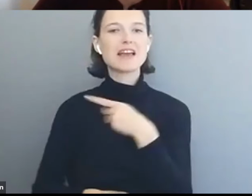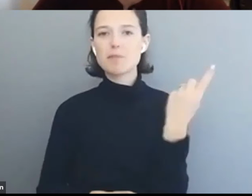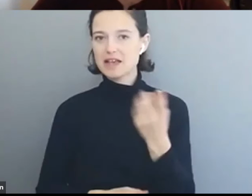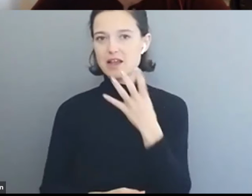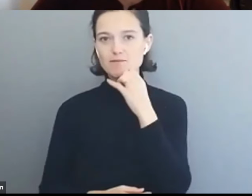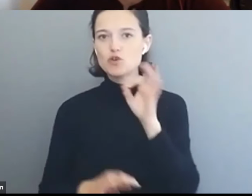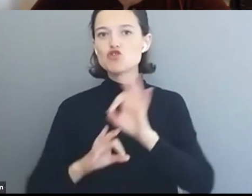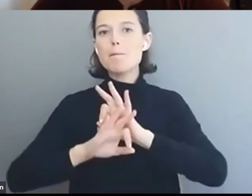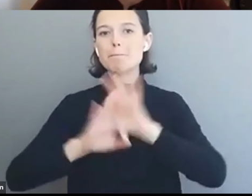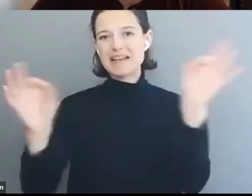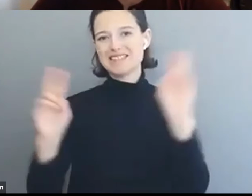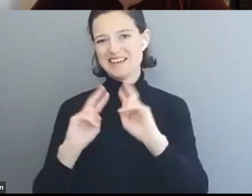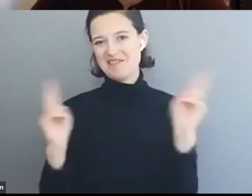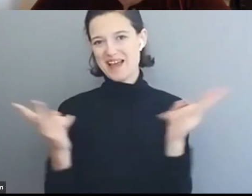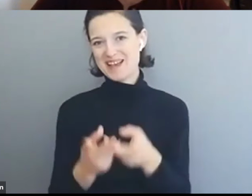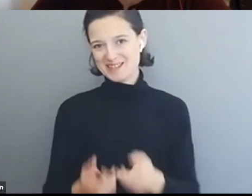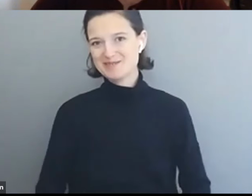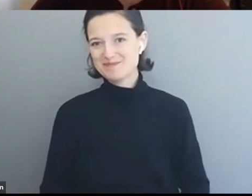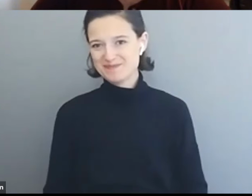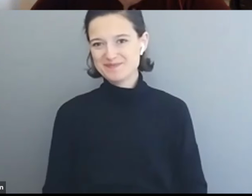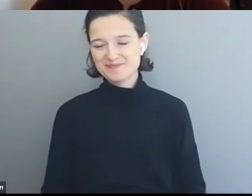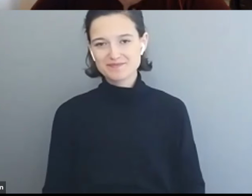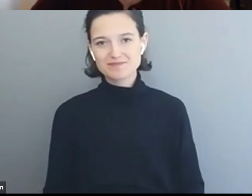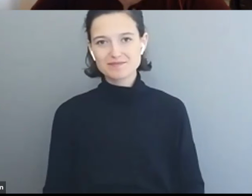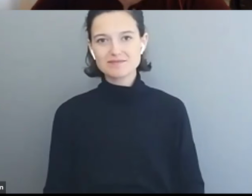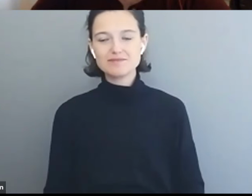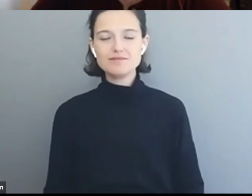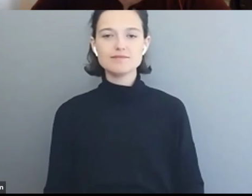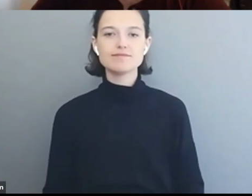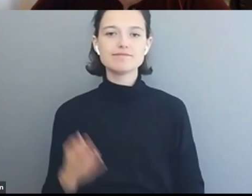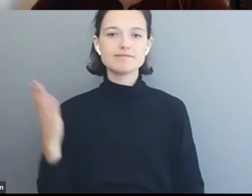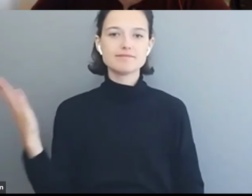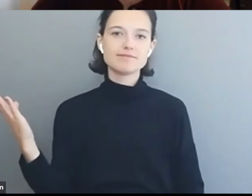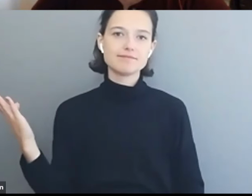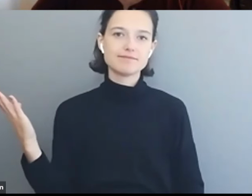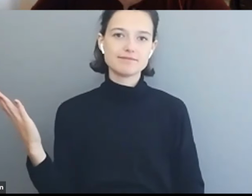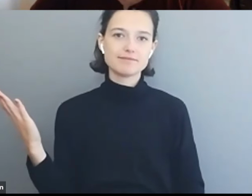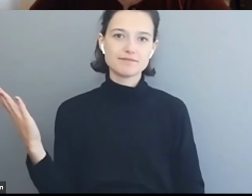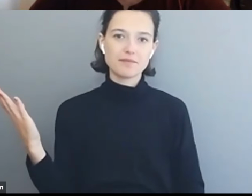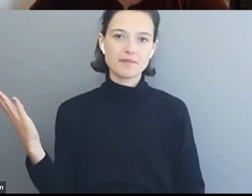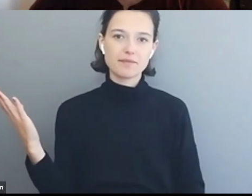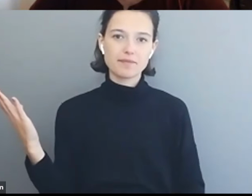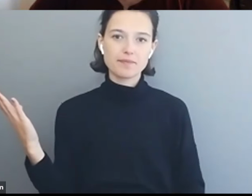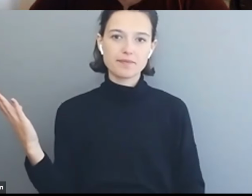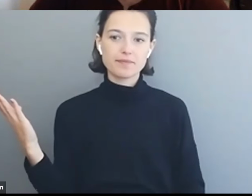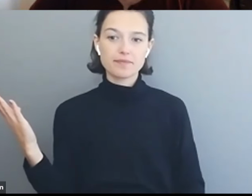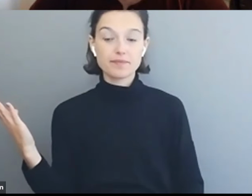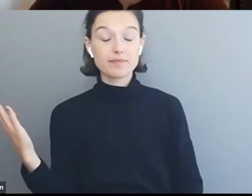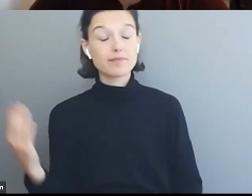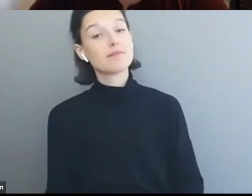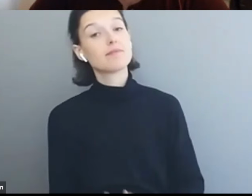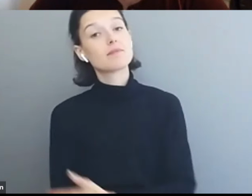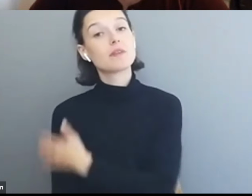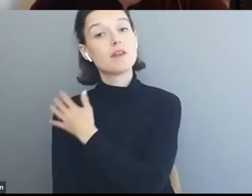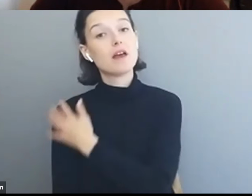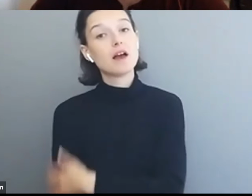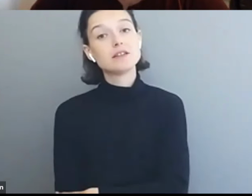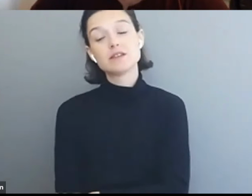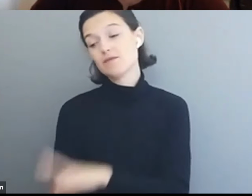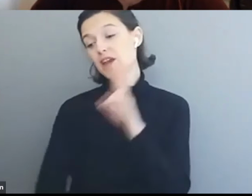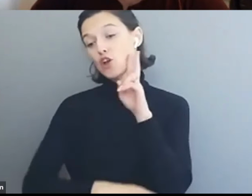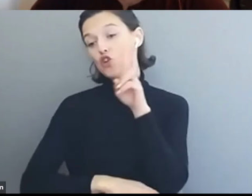Vielen Dank. Ja, wenn ich nachfragen darf, wenn einerseits natürlich die Notwendigkeit des Monitoring, Überwachen und so weiter